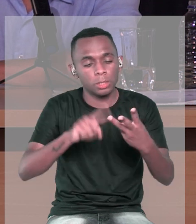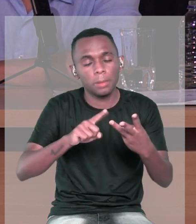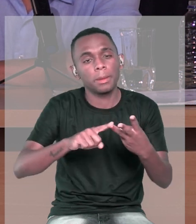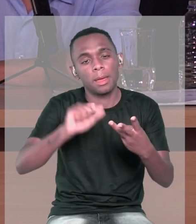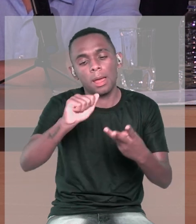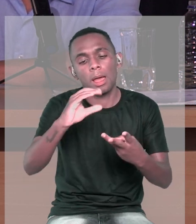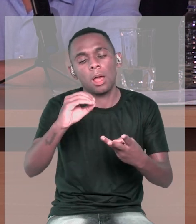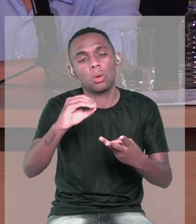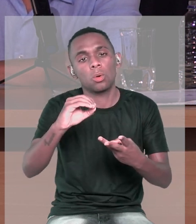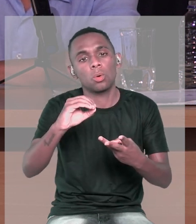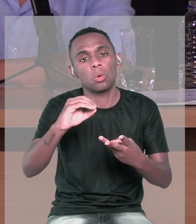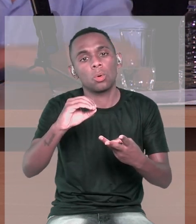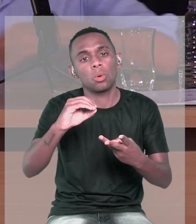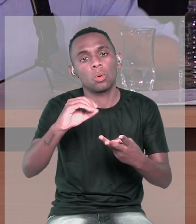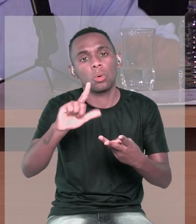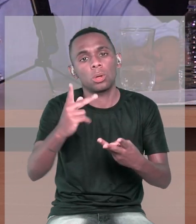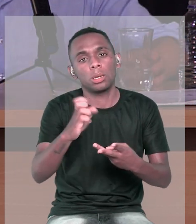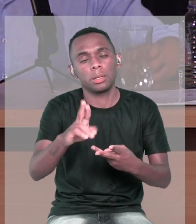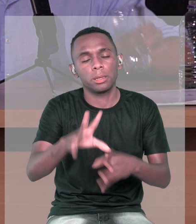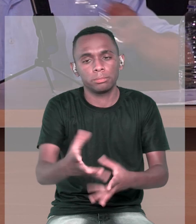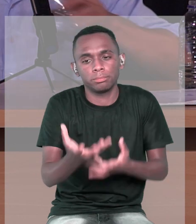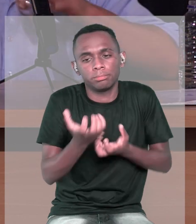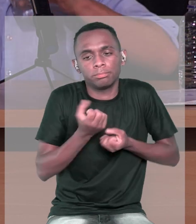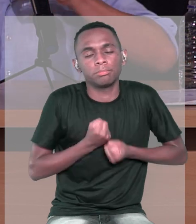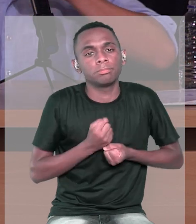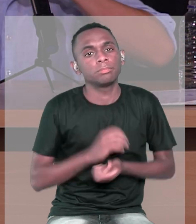acolher. Je vais parler d'hospitalité,